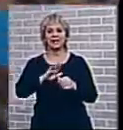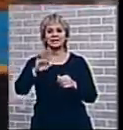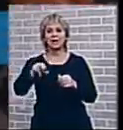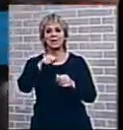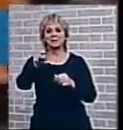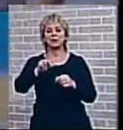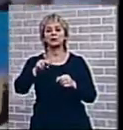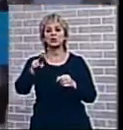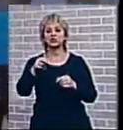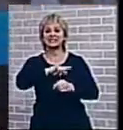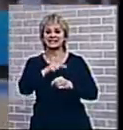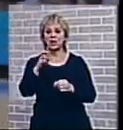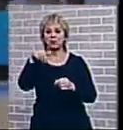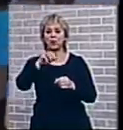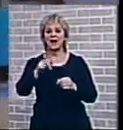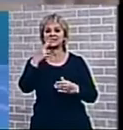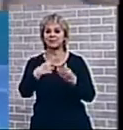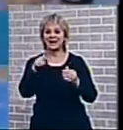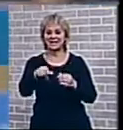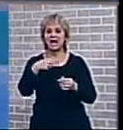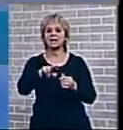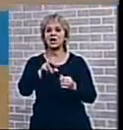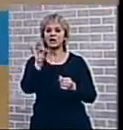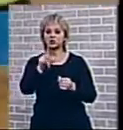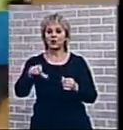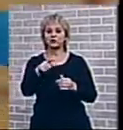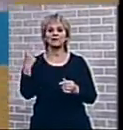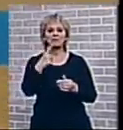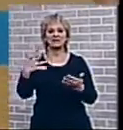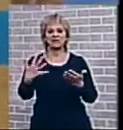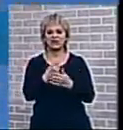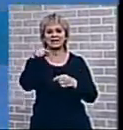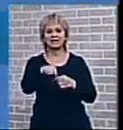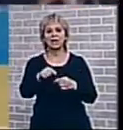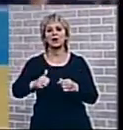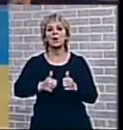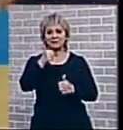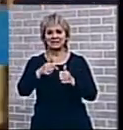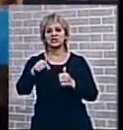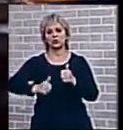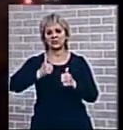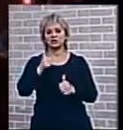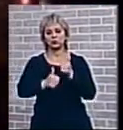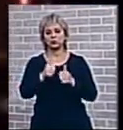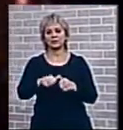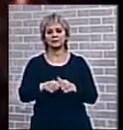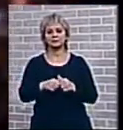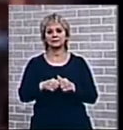Непобедимый Бухарест сломлен. Обидчика по Лиге чемпионов Ростов-Дон впервые обыграл на престижном турнире.